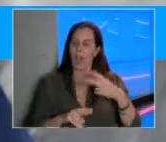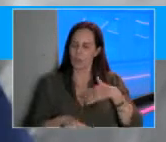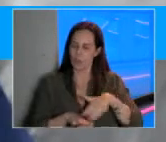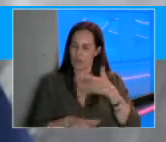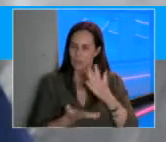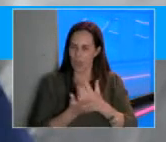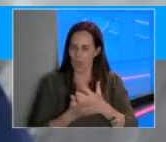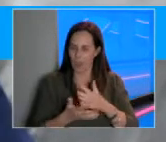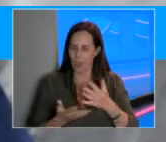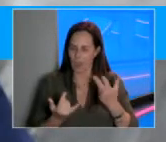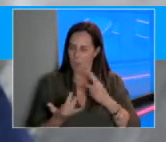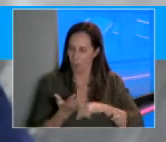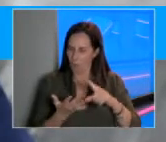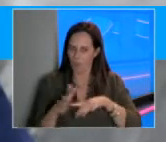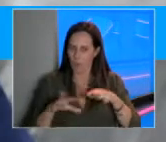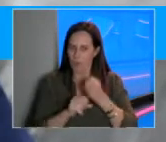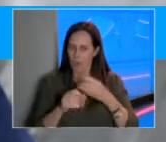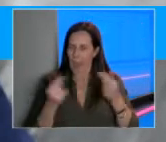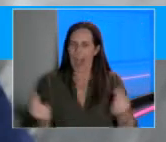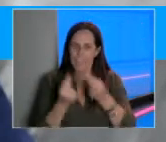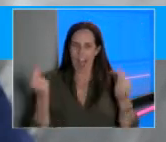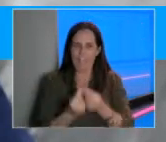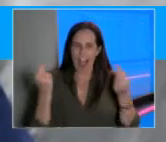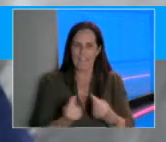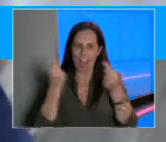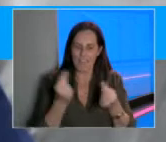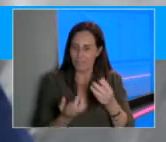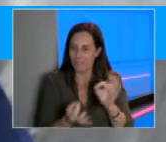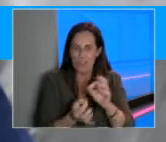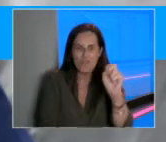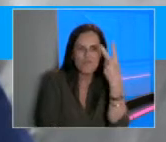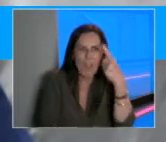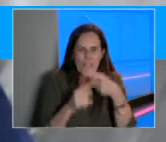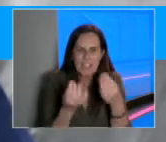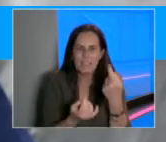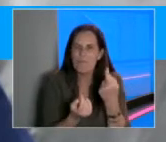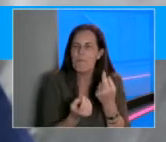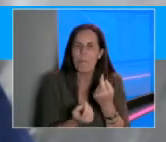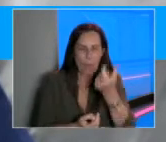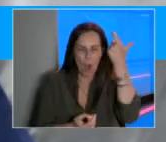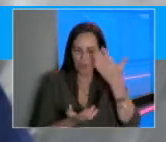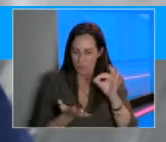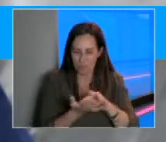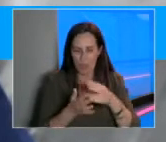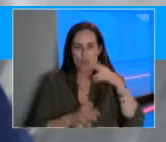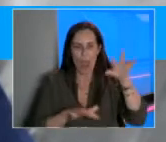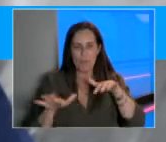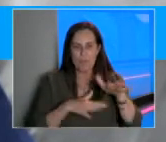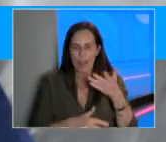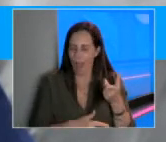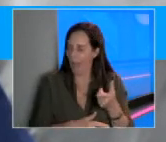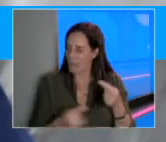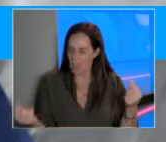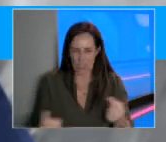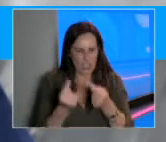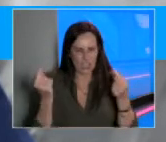קואליציה שכבר הרבה מאוד חודשים רצה ביחד ורבה בלי סוף, כי זה רק שבועיים וחצי בקושי מאז שהושבעה הממשלה החדשה, אבל כמויות הדם